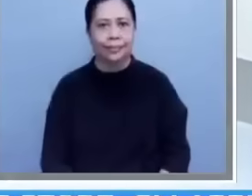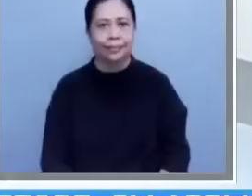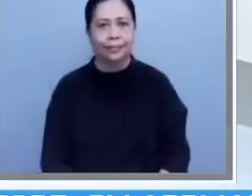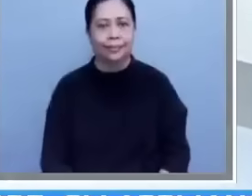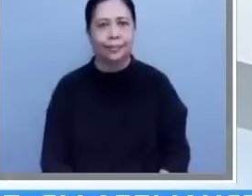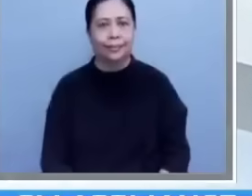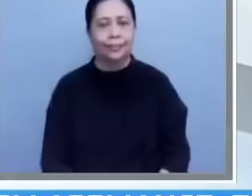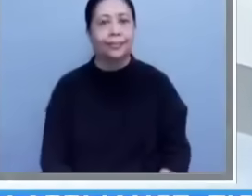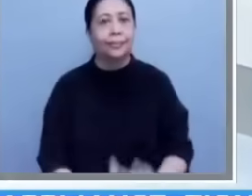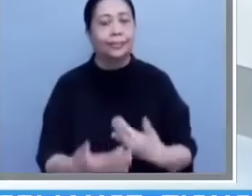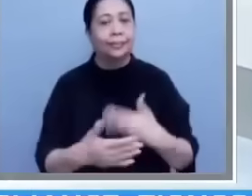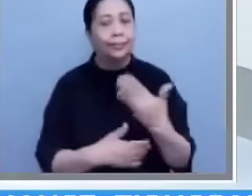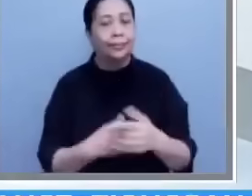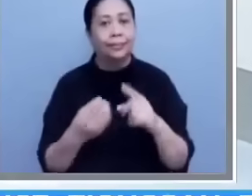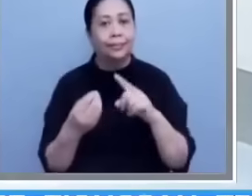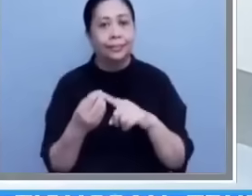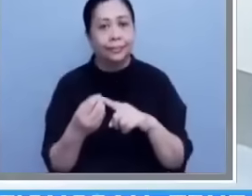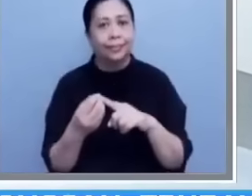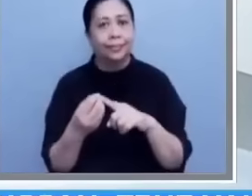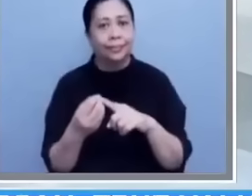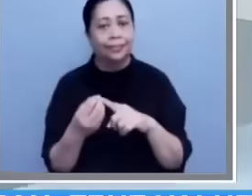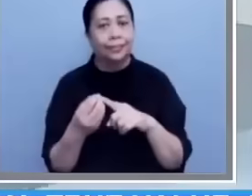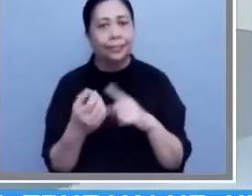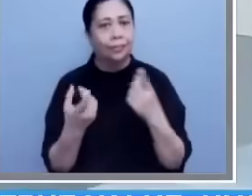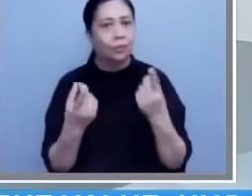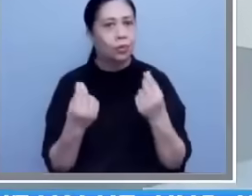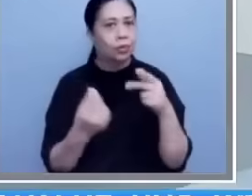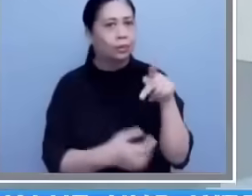Tungkol pa rin po sa mga hakbang ng PNP sa